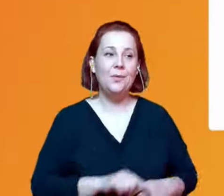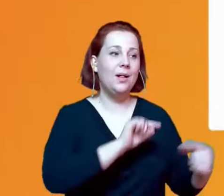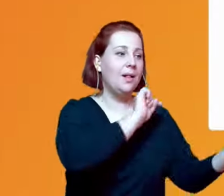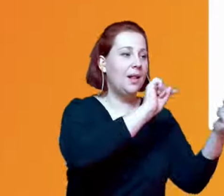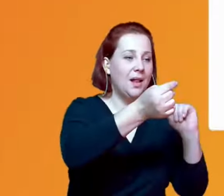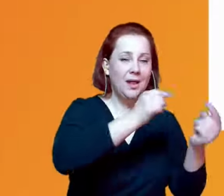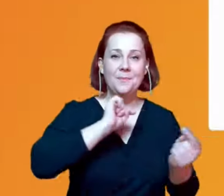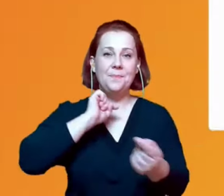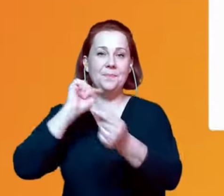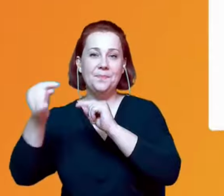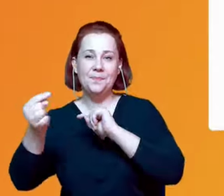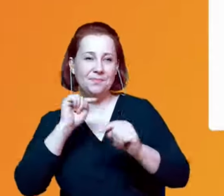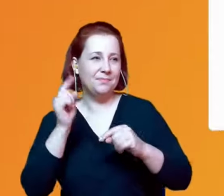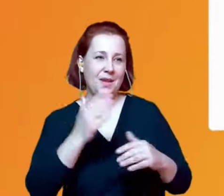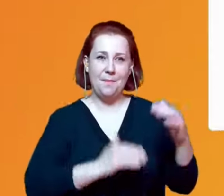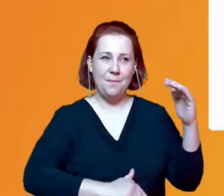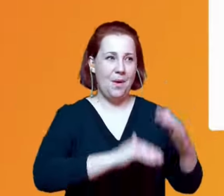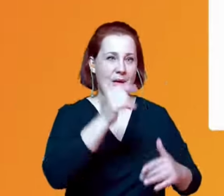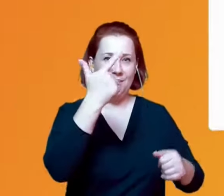debaty.